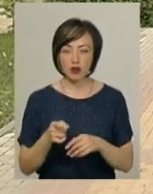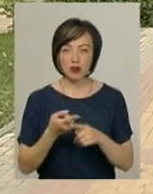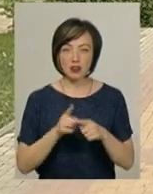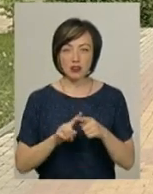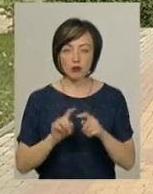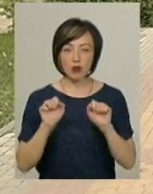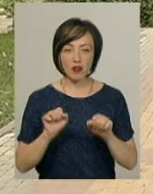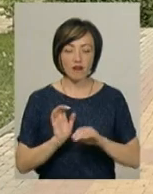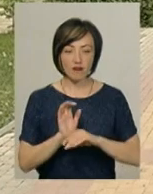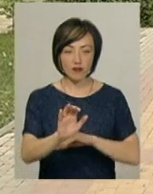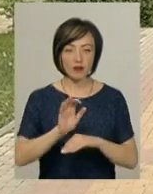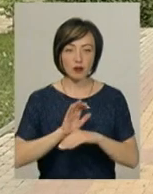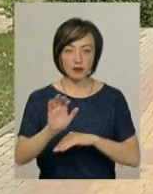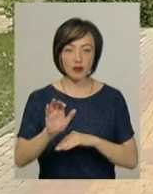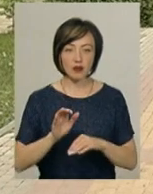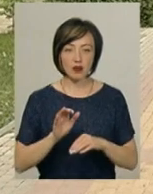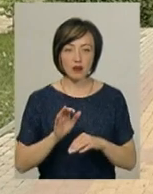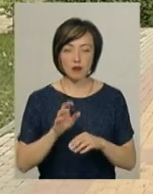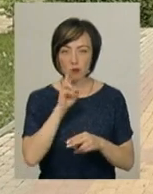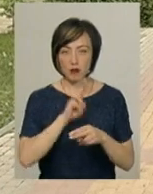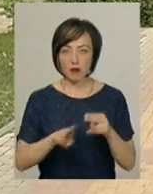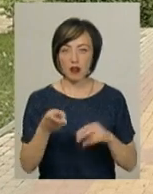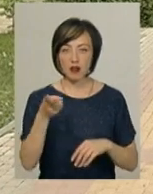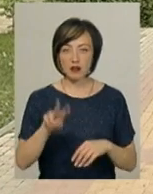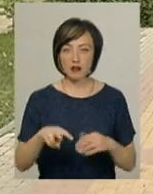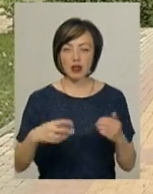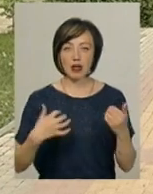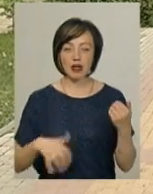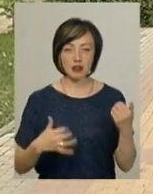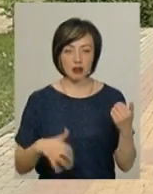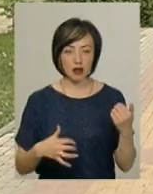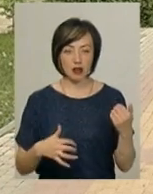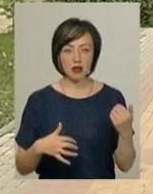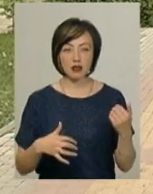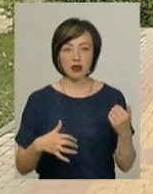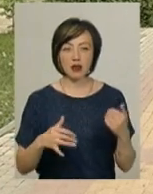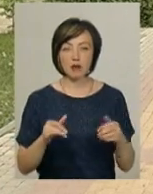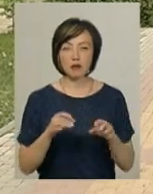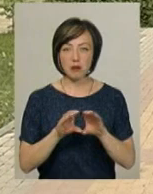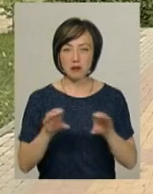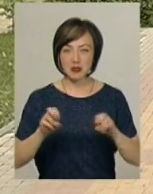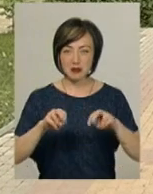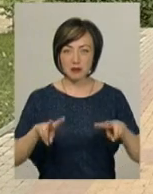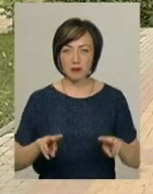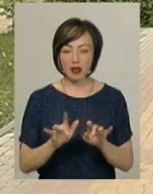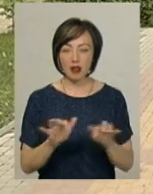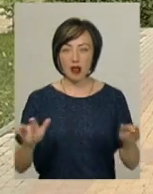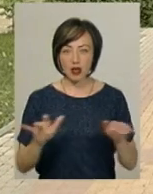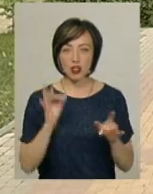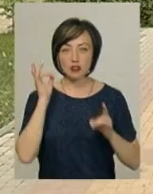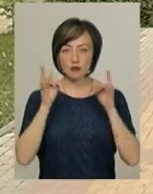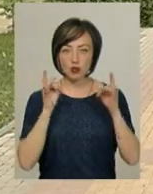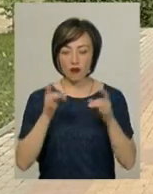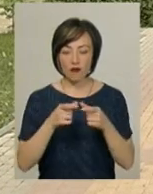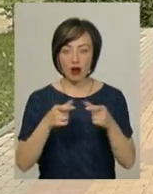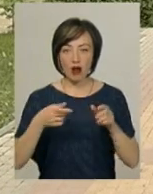випнути, то пропали дві гітари, гітарний процесор, клавіша, звукова